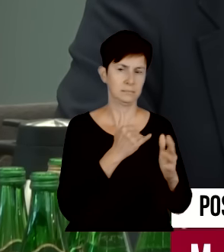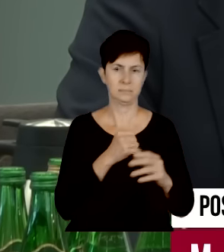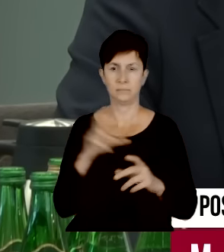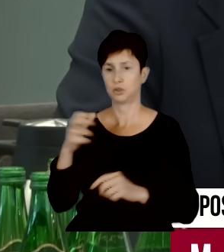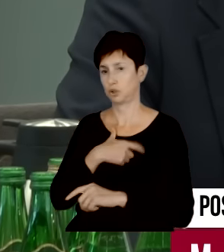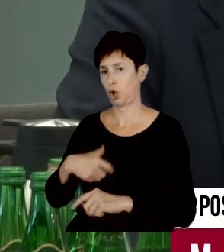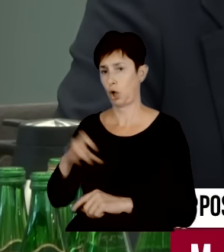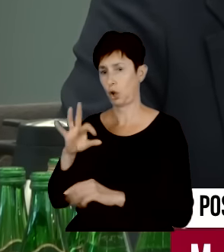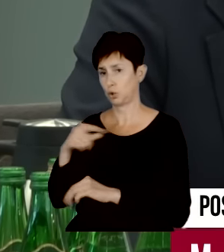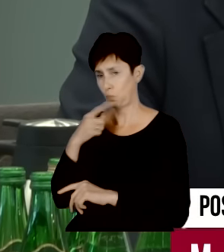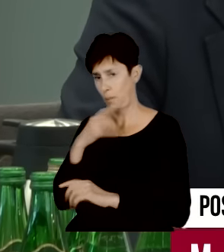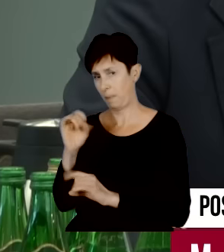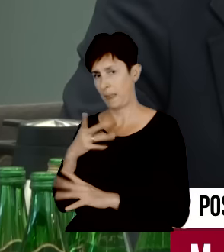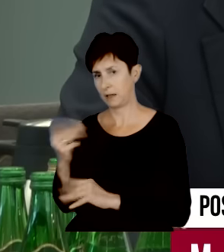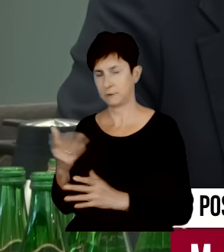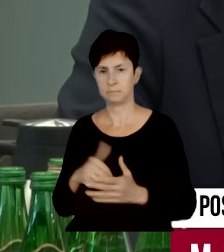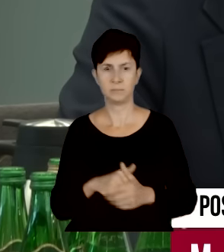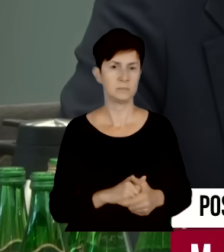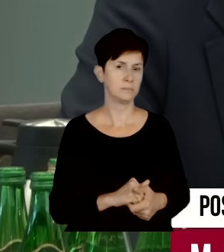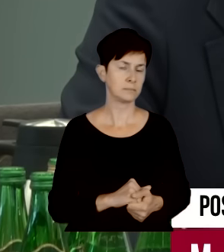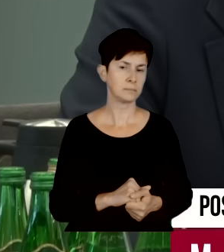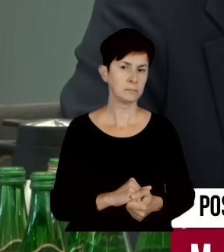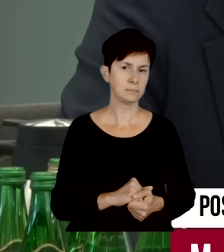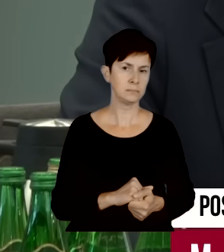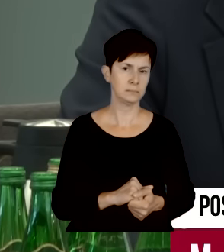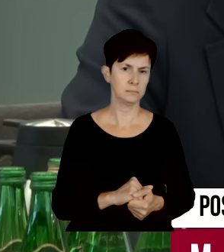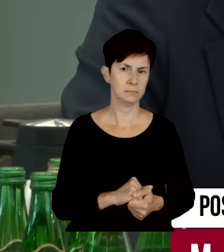korespondencyjny znaczenie to był poselski projekt